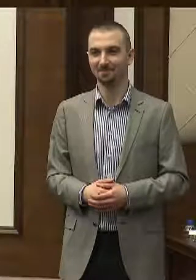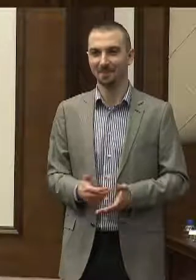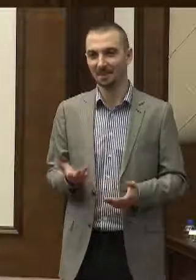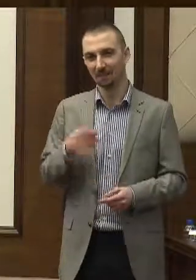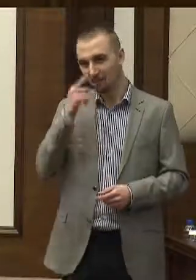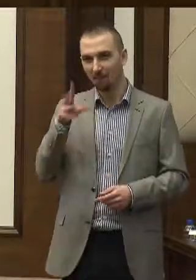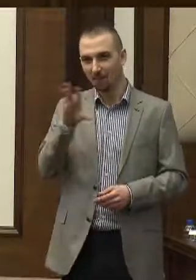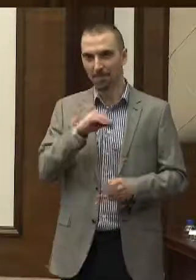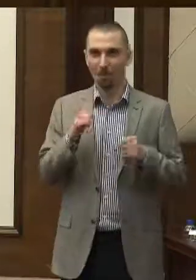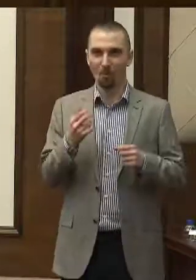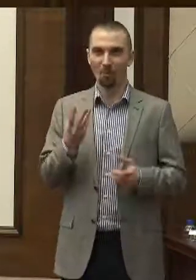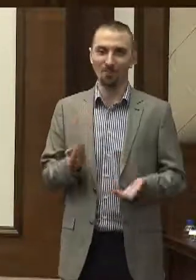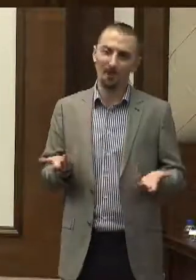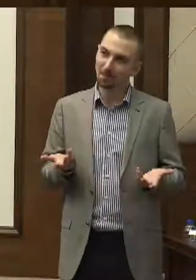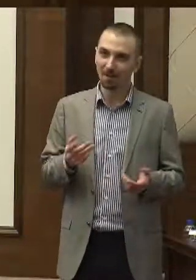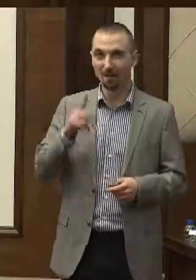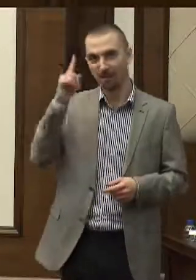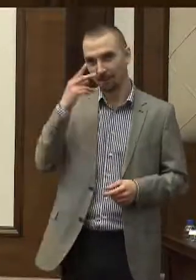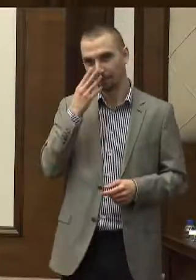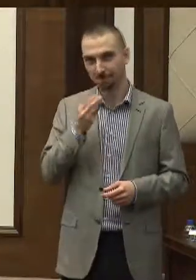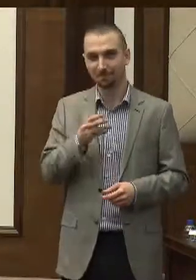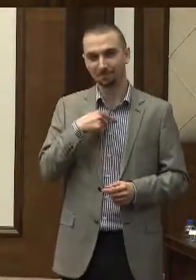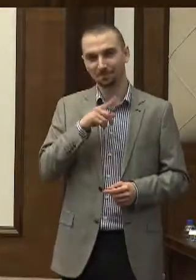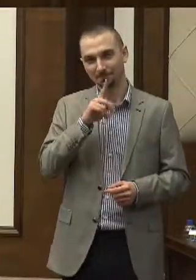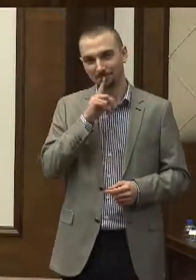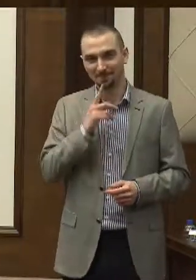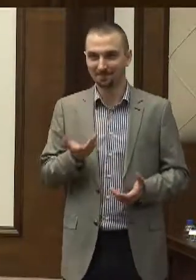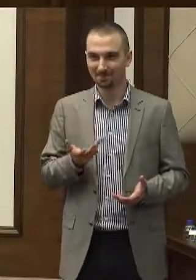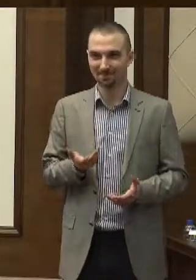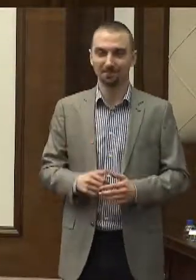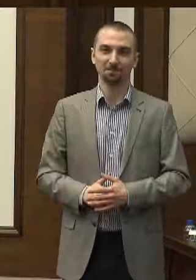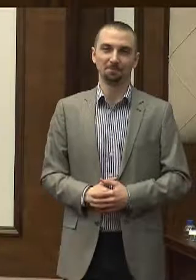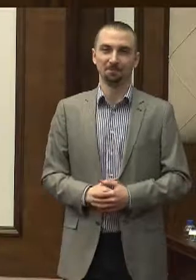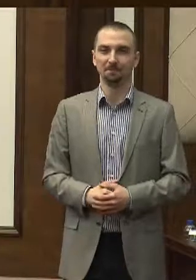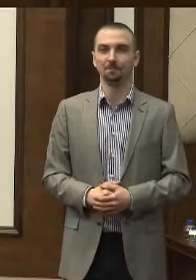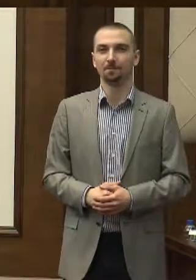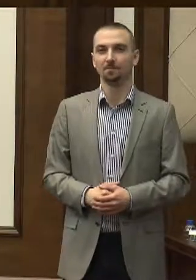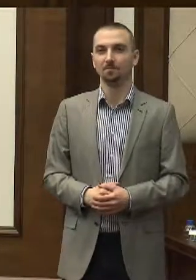keşke hiç olmasa ama bunlar Allah'ın takdiri ilahisidir. Orada duracaksın.